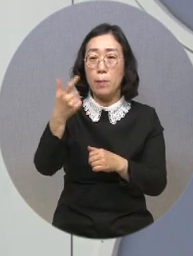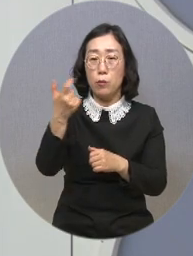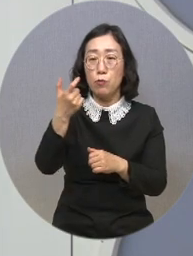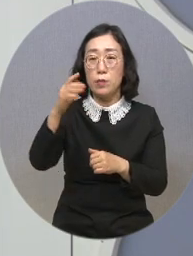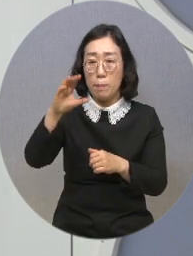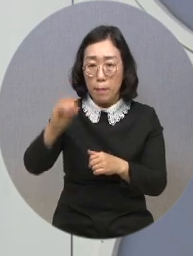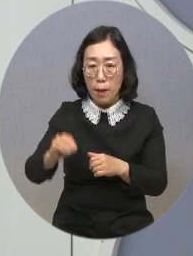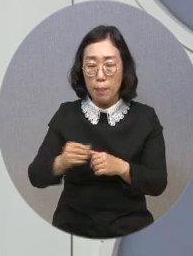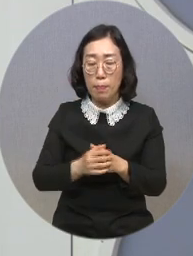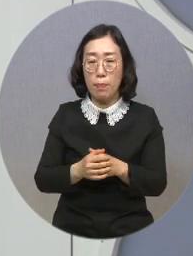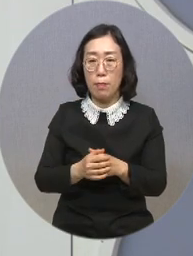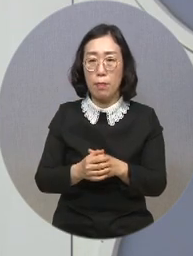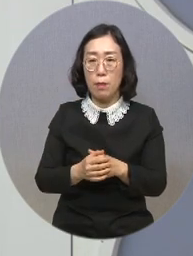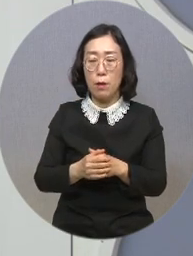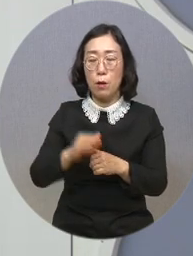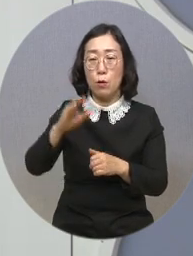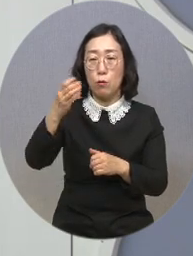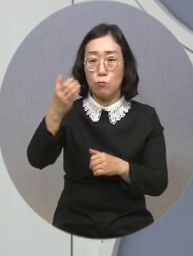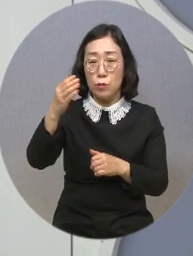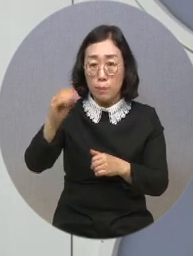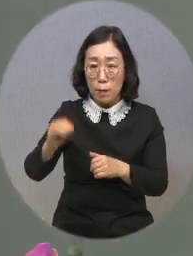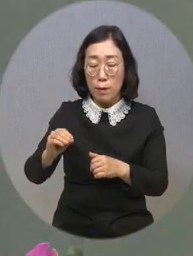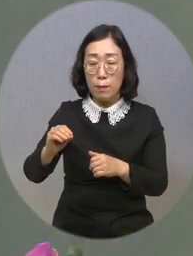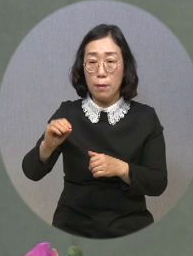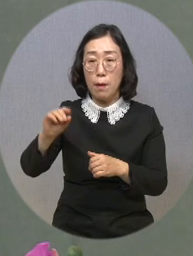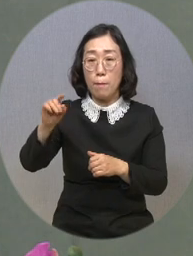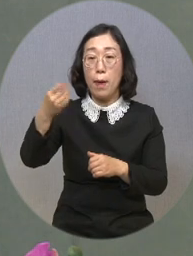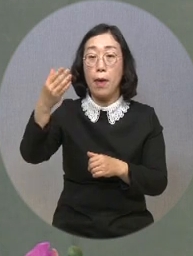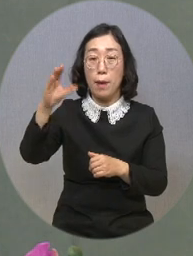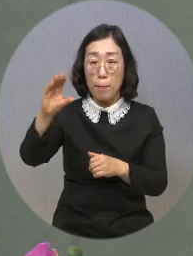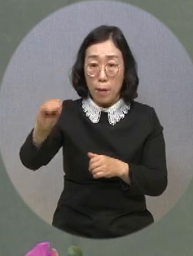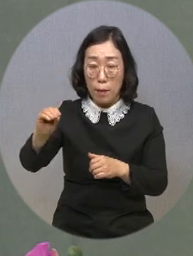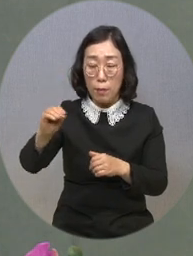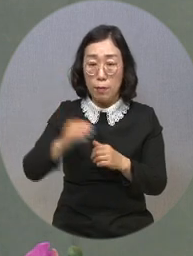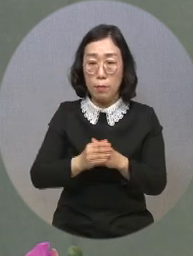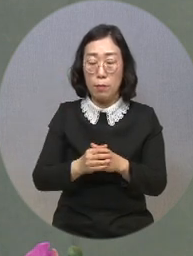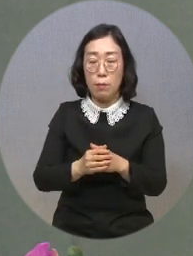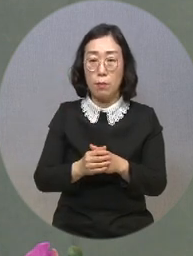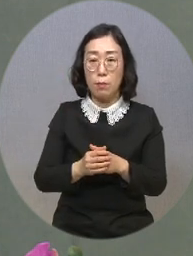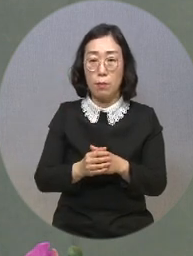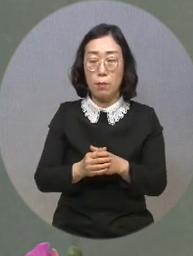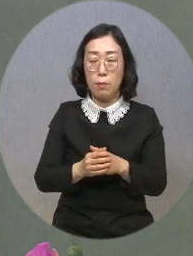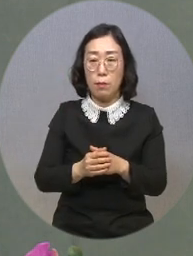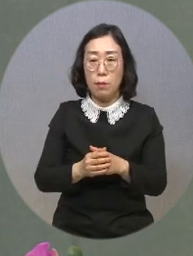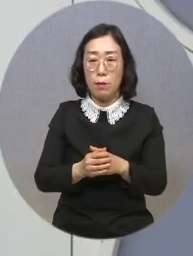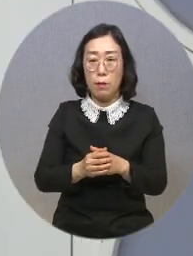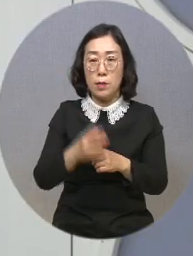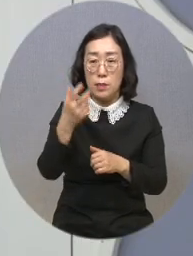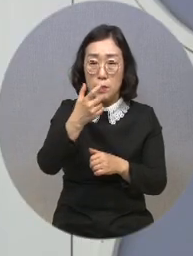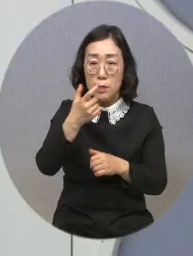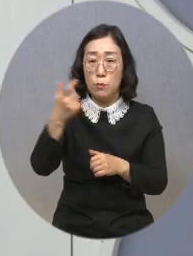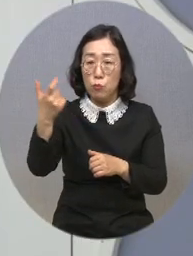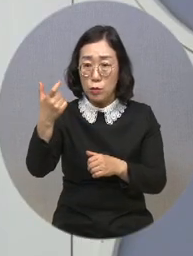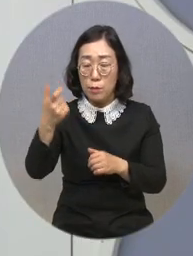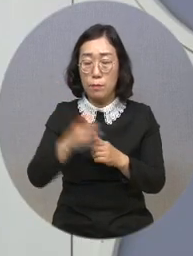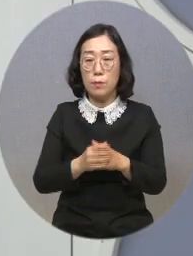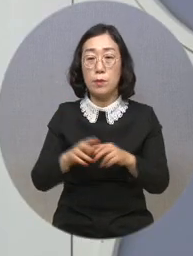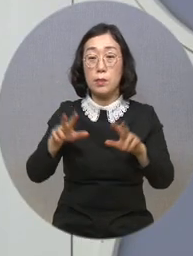그러면 90만 명, 100만 명씩 낳았던 겁니다. 우리나라가. 그렇죠. 그러니까 70년대, 60년대만 100만 명씩 낳았는데